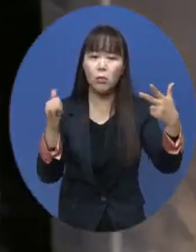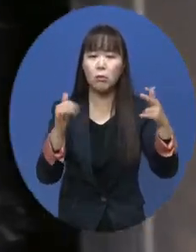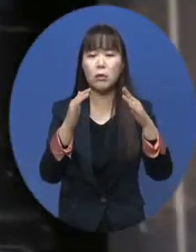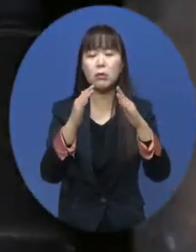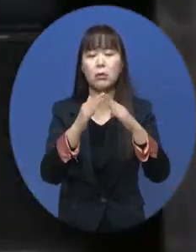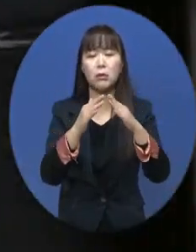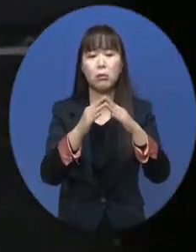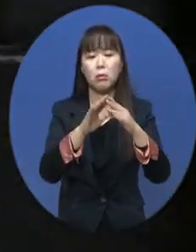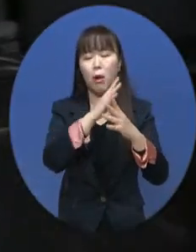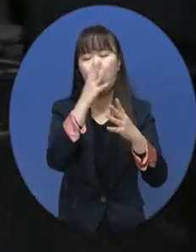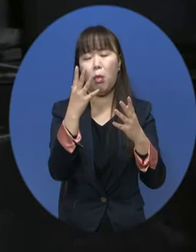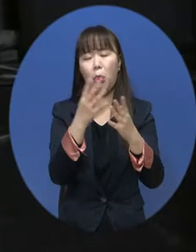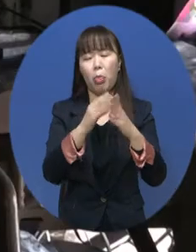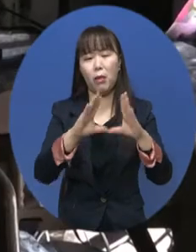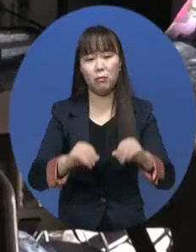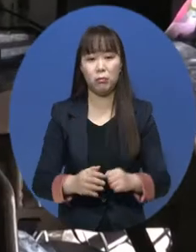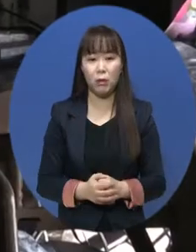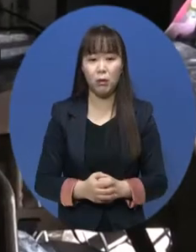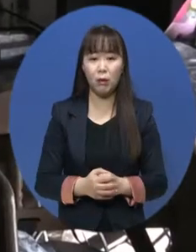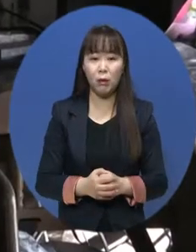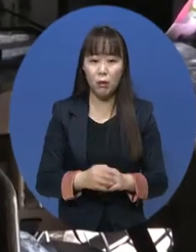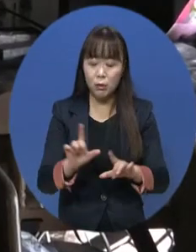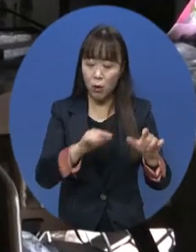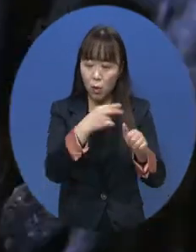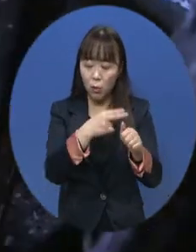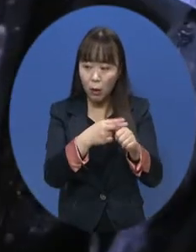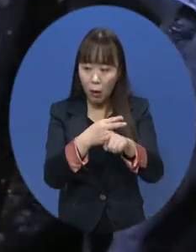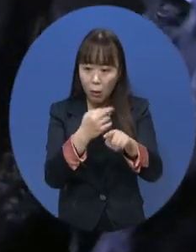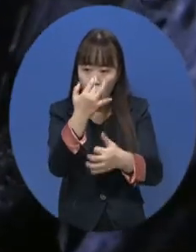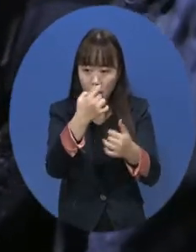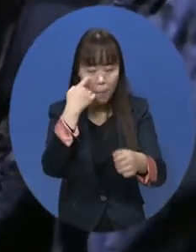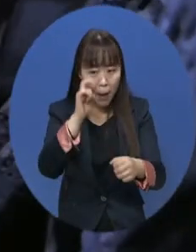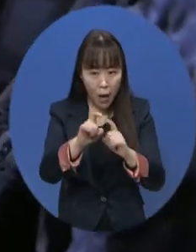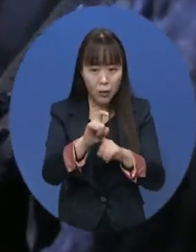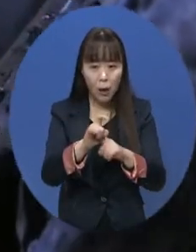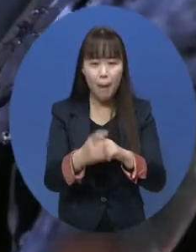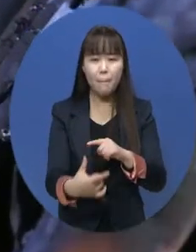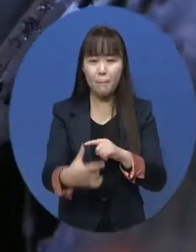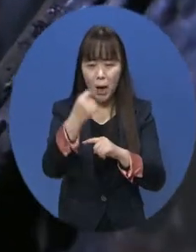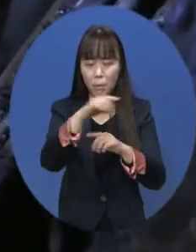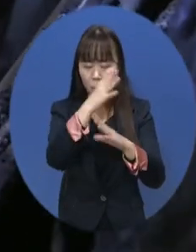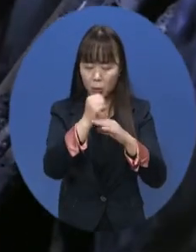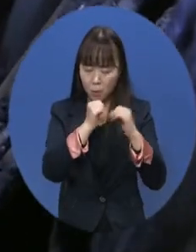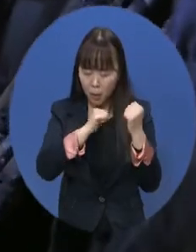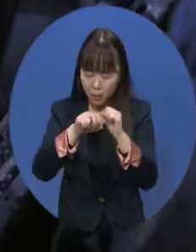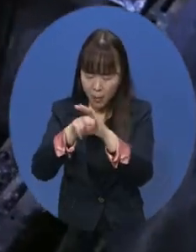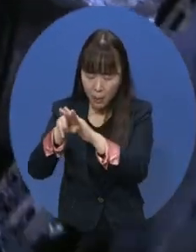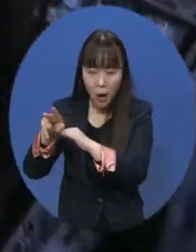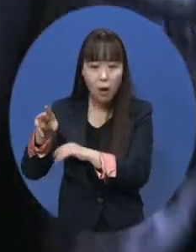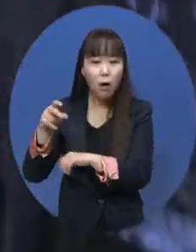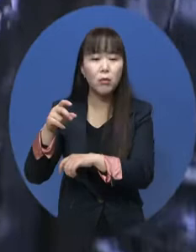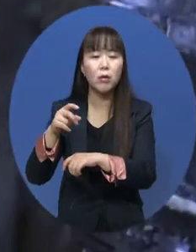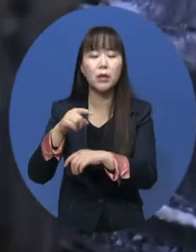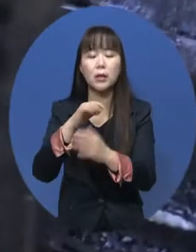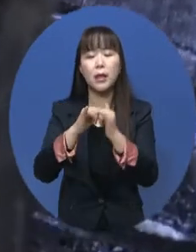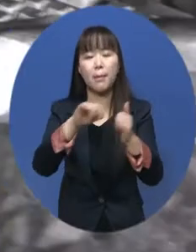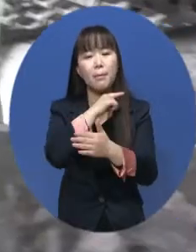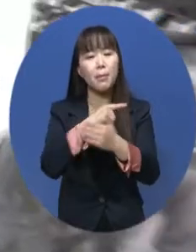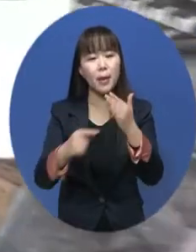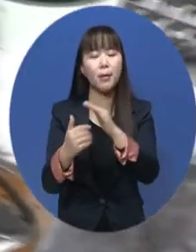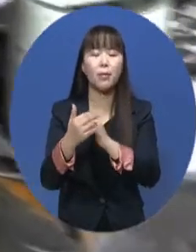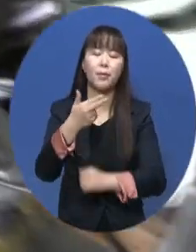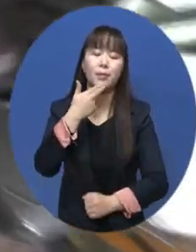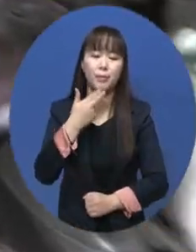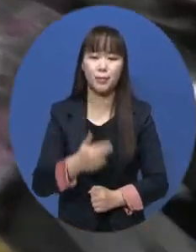잃었습니다. 다행히 생활교사가 화재를 발견해 아이들을 신속하게 대피시키면서 인명피해는